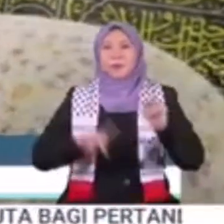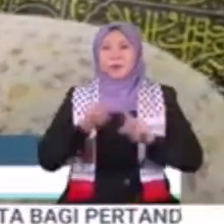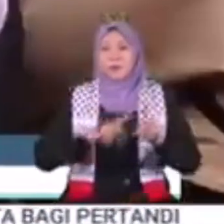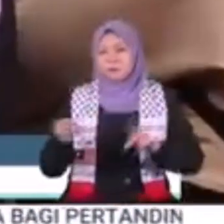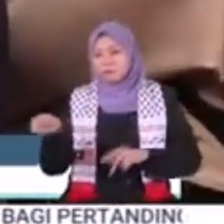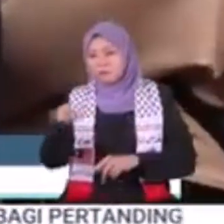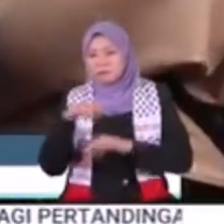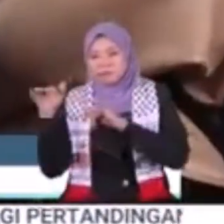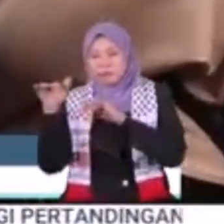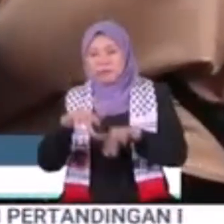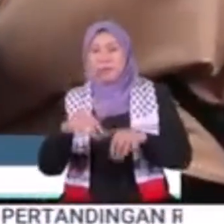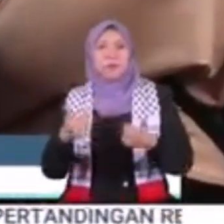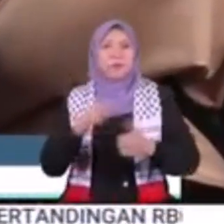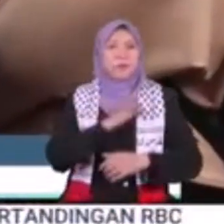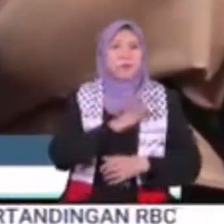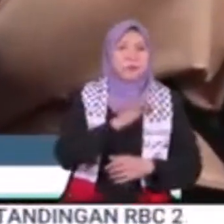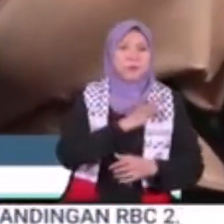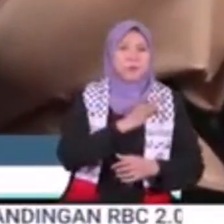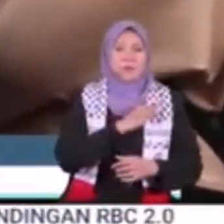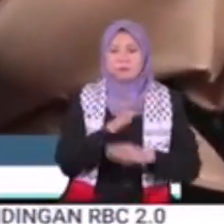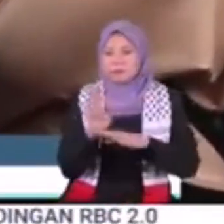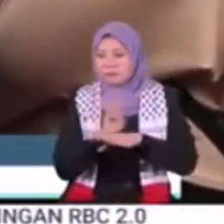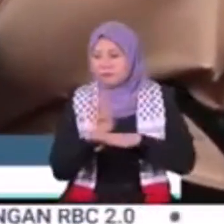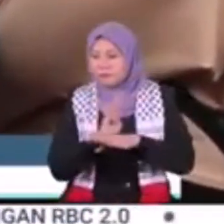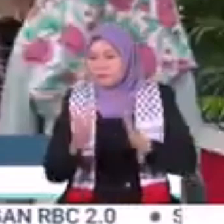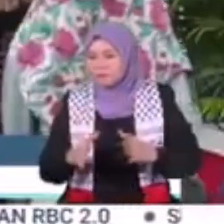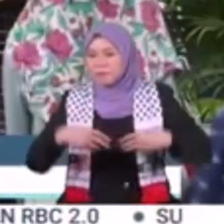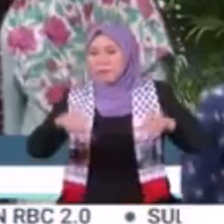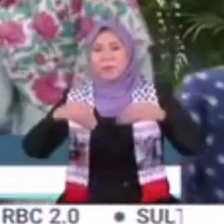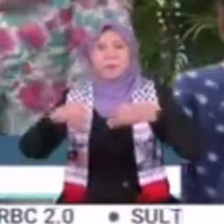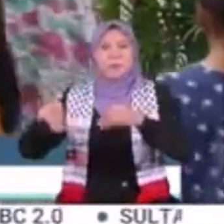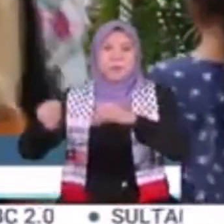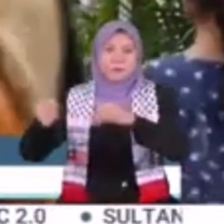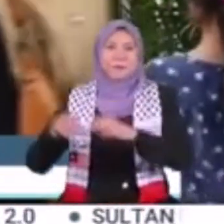turut teruja dengan pelbagai produk yang dihasilkan usahawan tempatan.